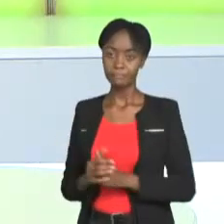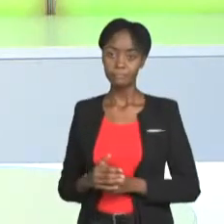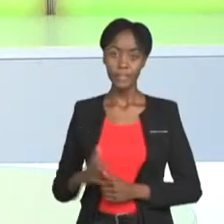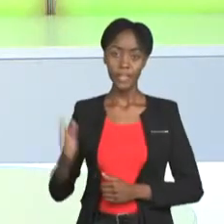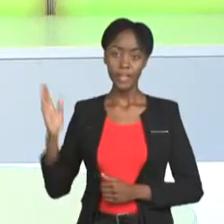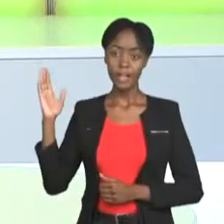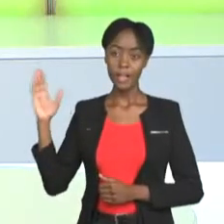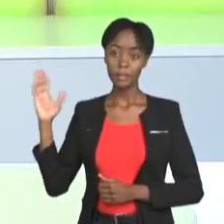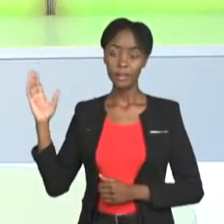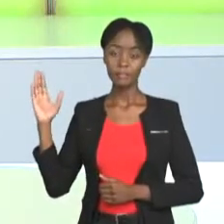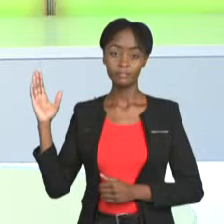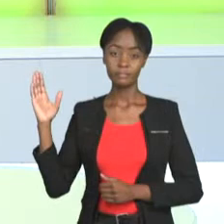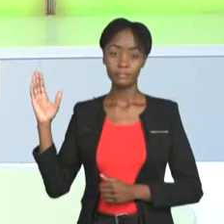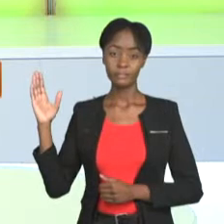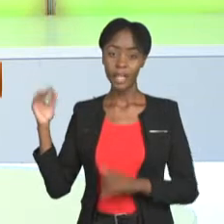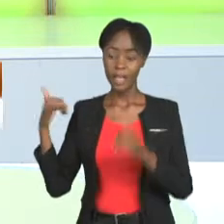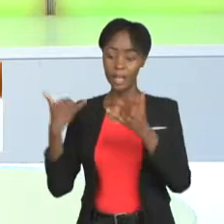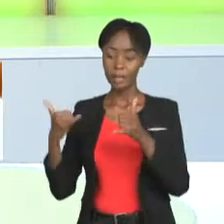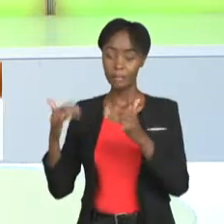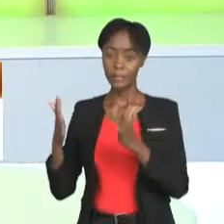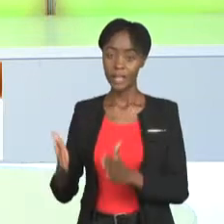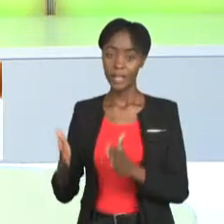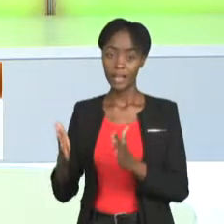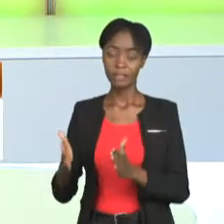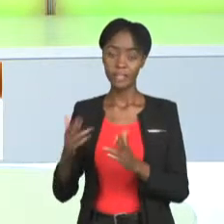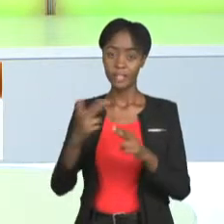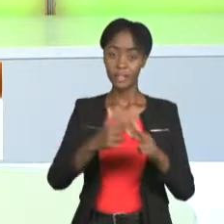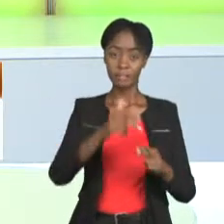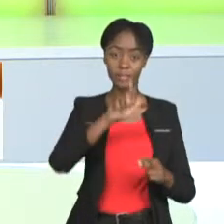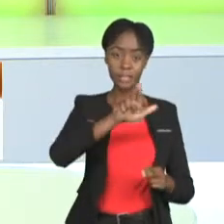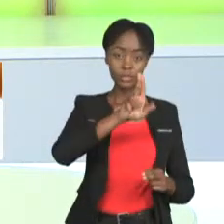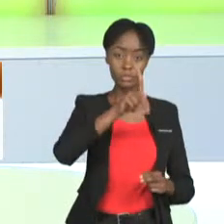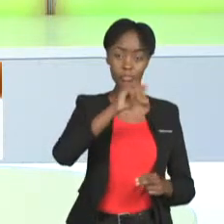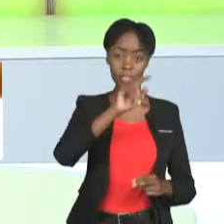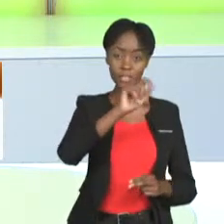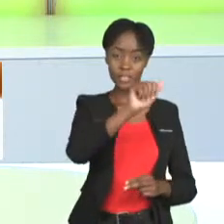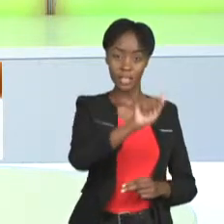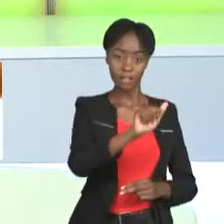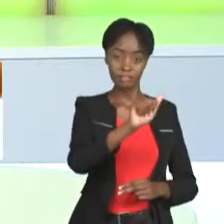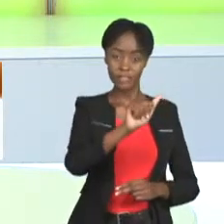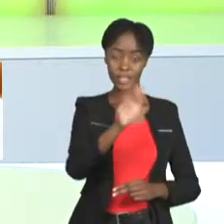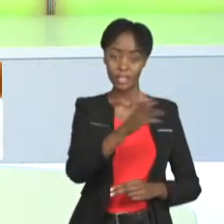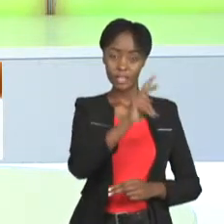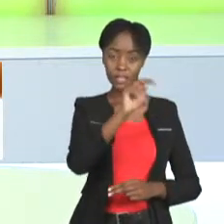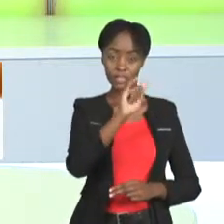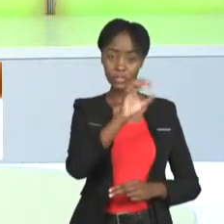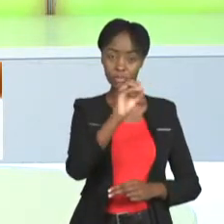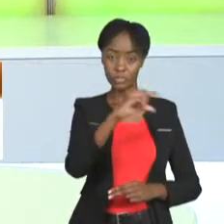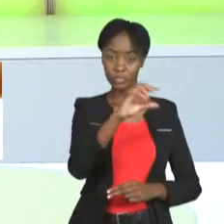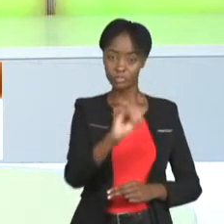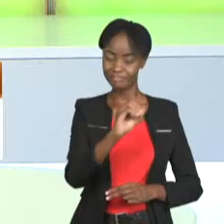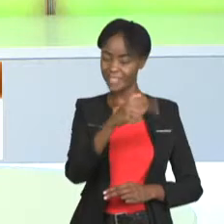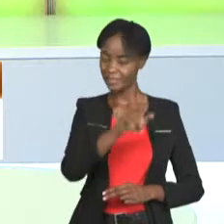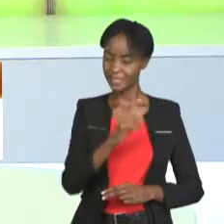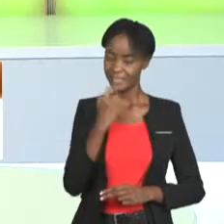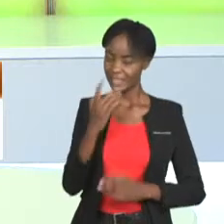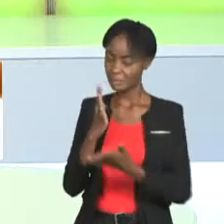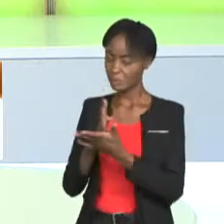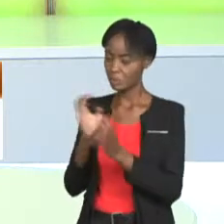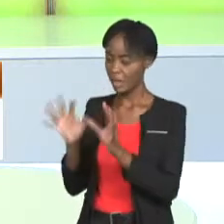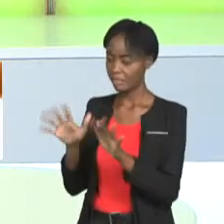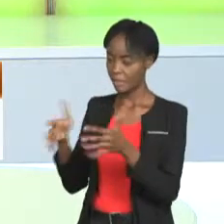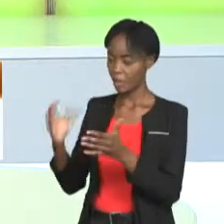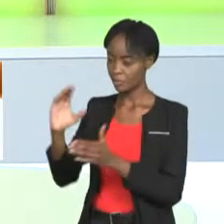Mwigizaji wa kimataifa mwenye asili ya Kenya Lupita Nyong'o amekashifu madai ya waziri wa utalii Najib Balala ya kuwa sababu zake